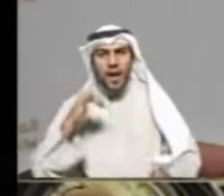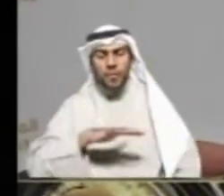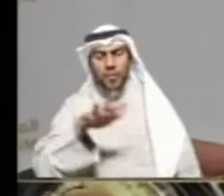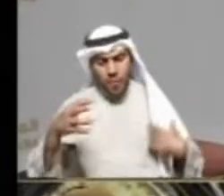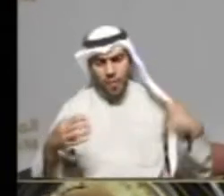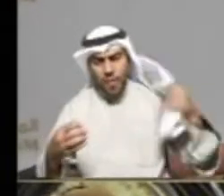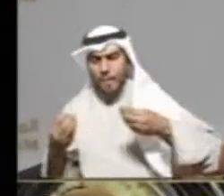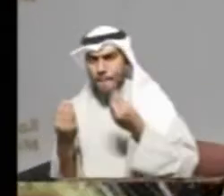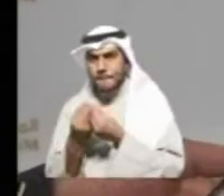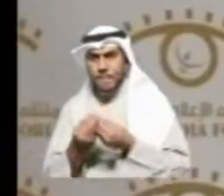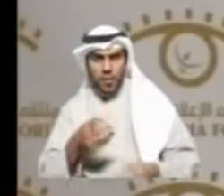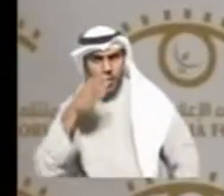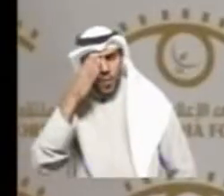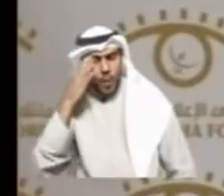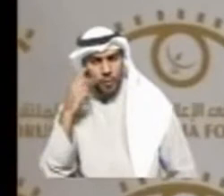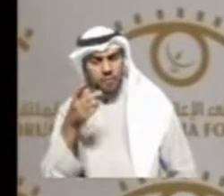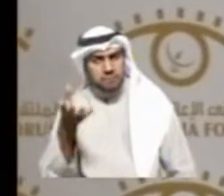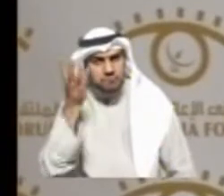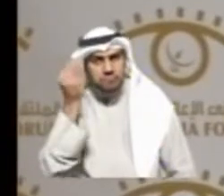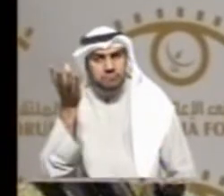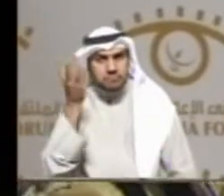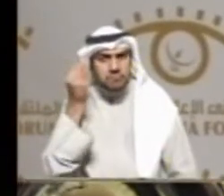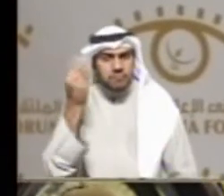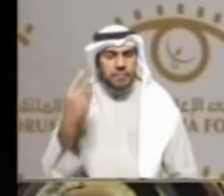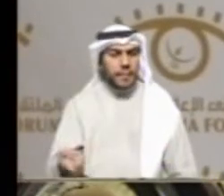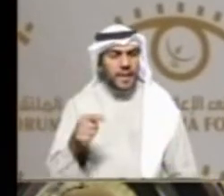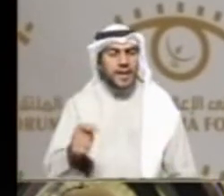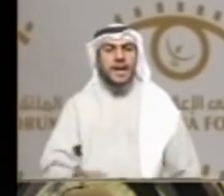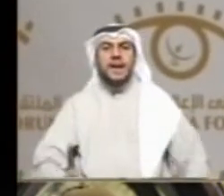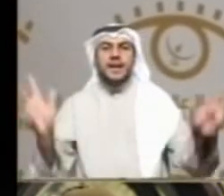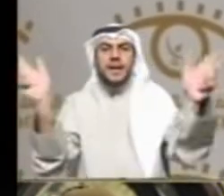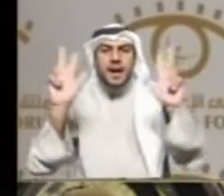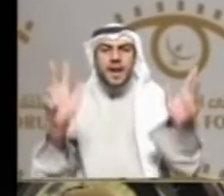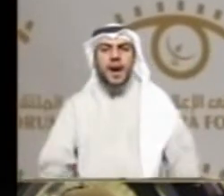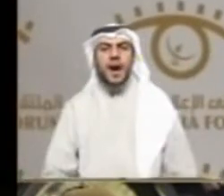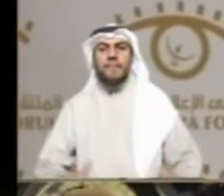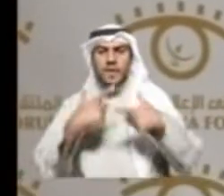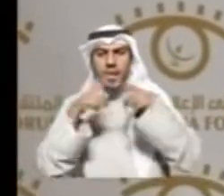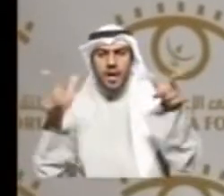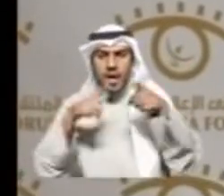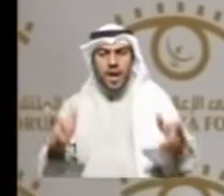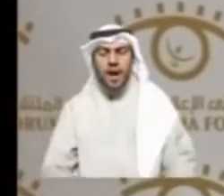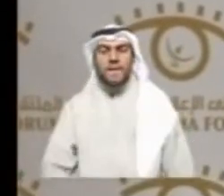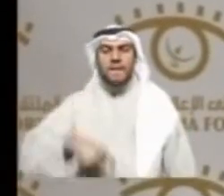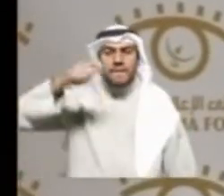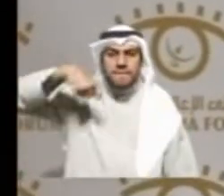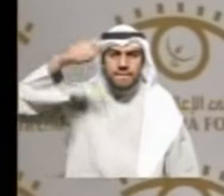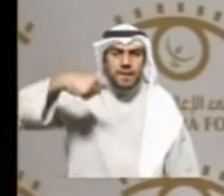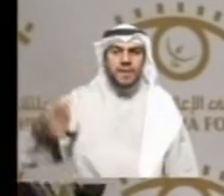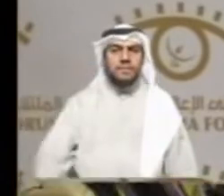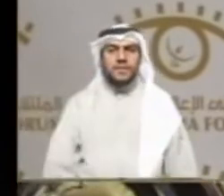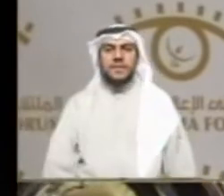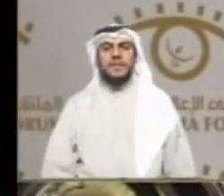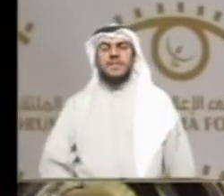حقيقة يؤدي إلى تبادل الخبرات. الإعلان صار بحد ذاته عبارة عن فيلم سينما مختصر ب30 ثانية أو ب40